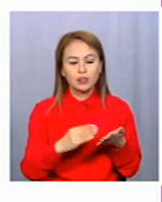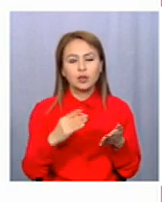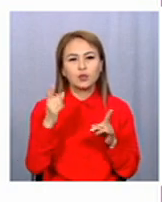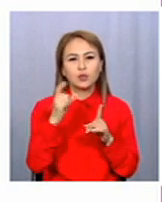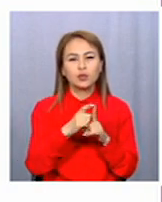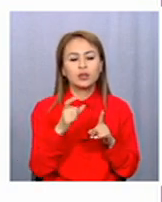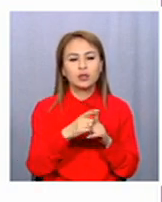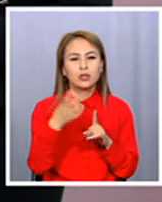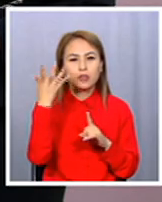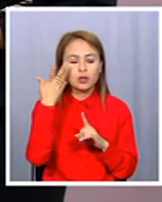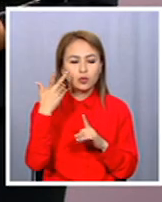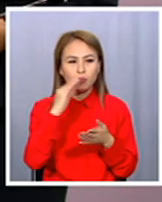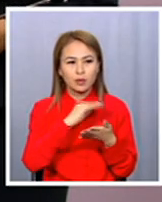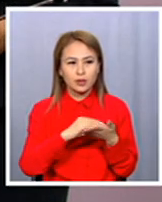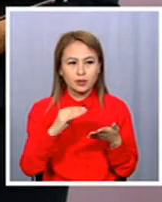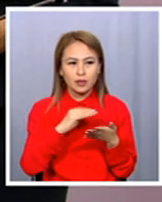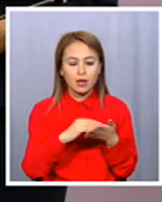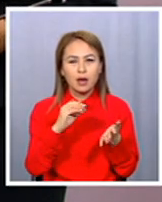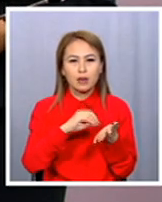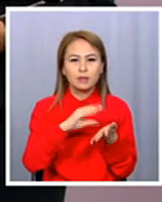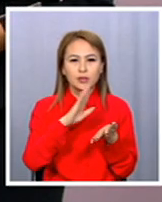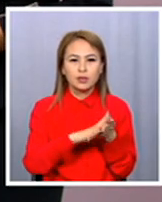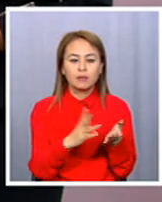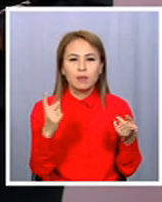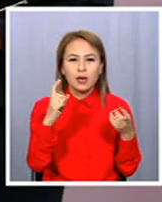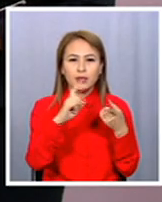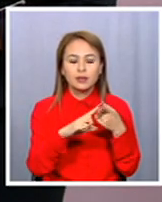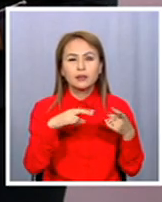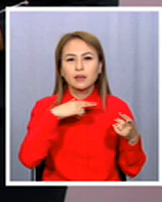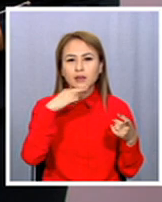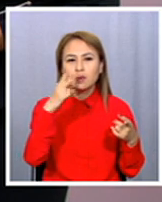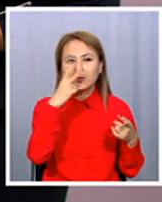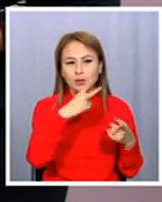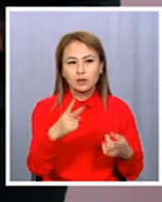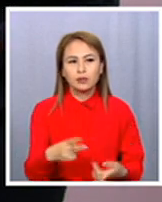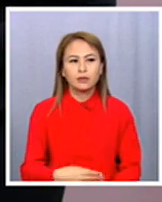жазу барысында әріптердің байланысына назар аударыңдар.